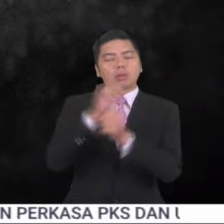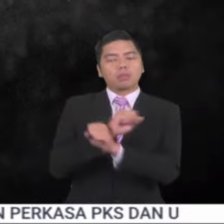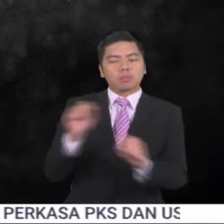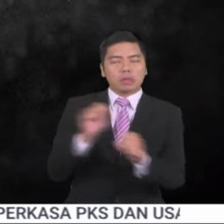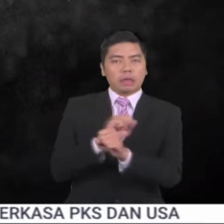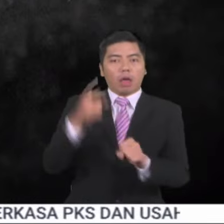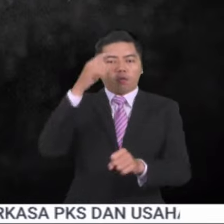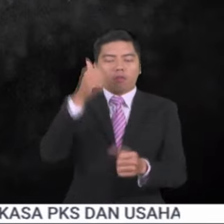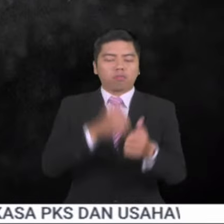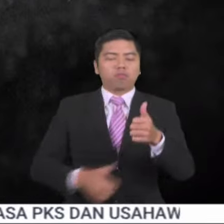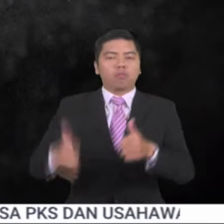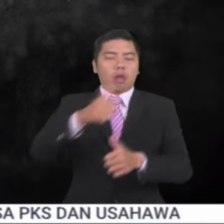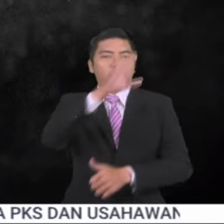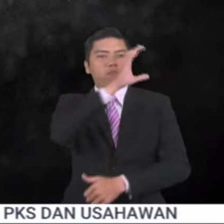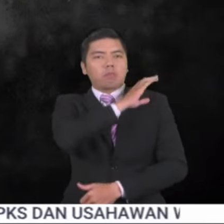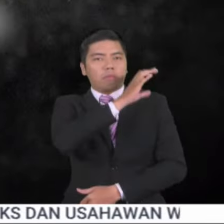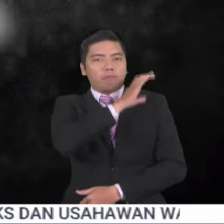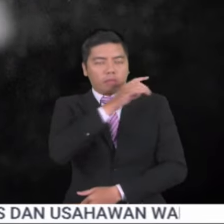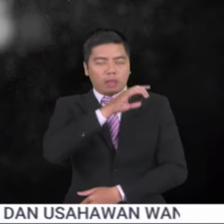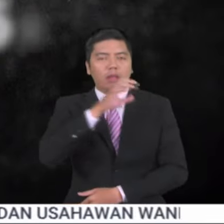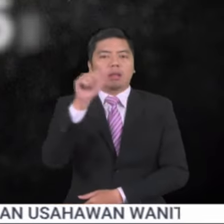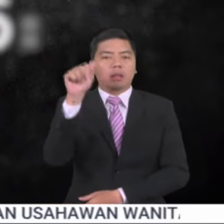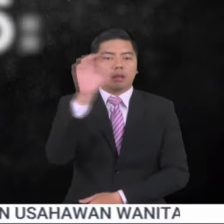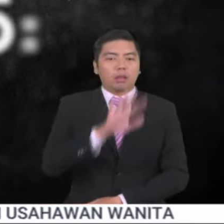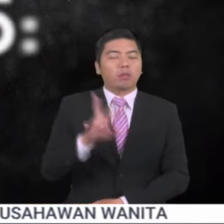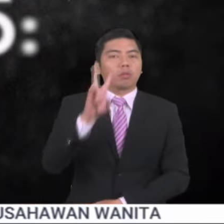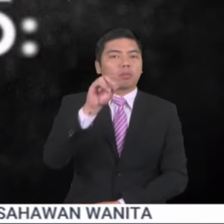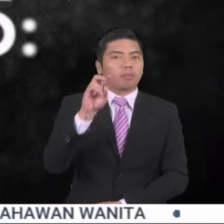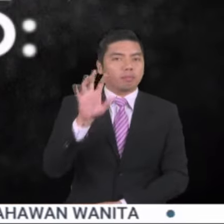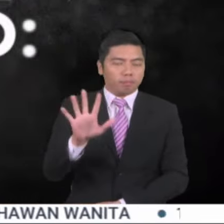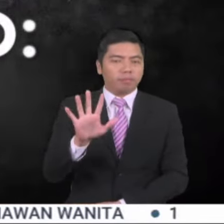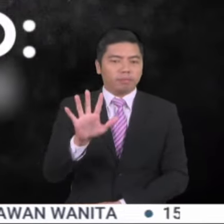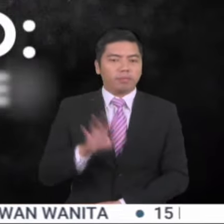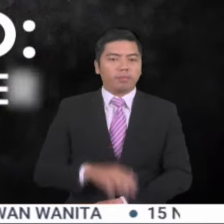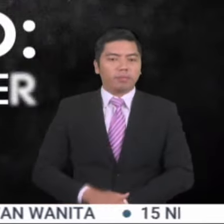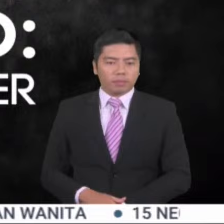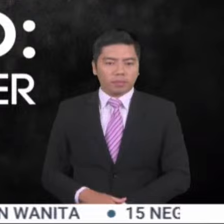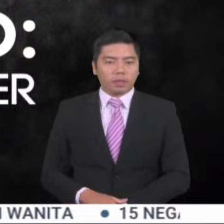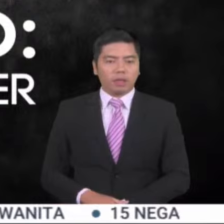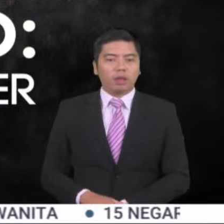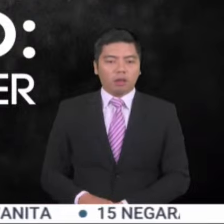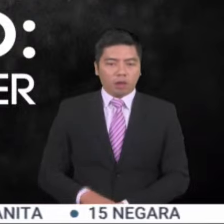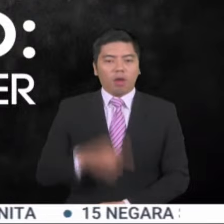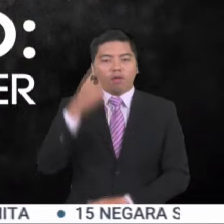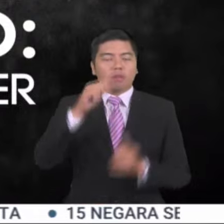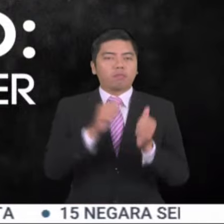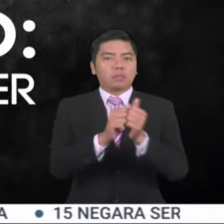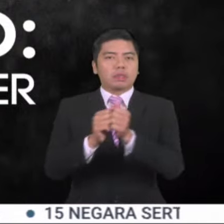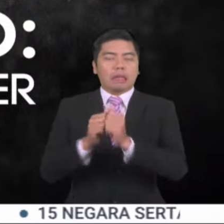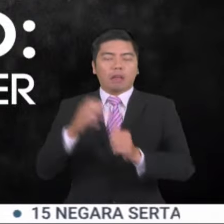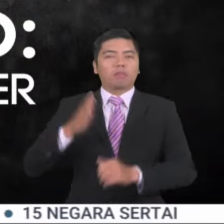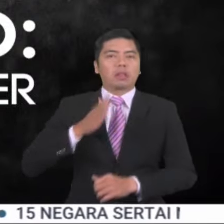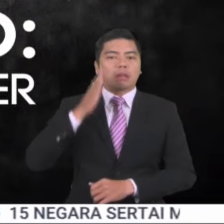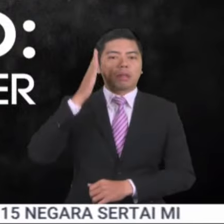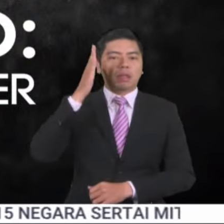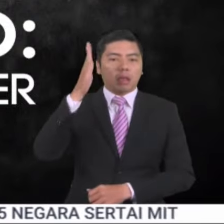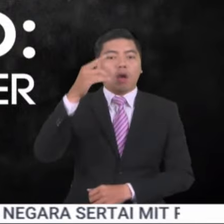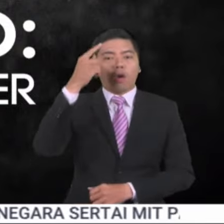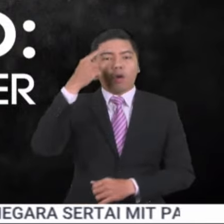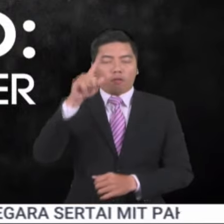menjadi pengerusi ASEAN kali ini. ASEAN 2025, Forging Ahead Together, membawa misi yang